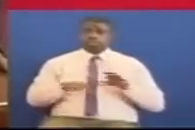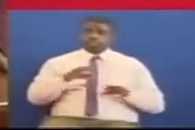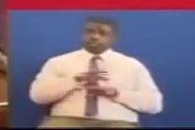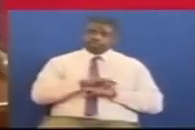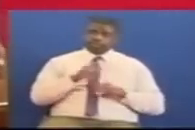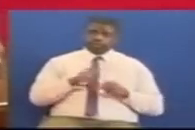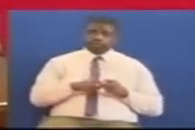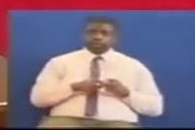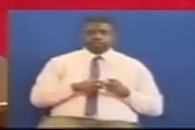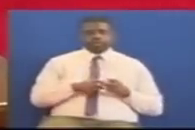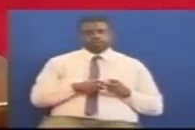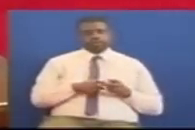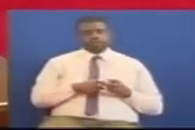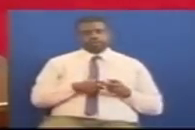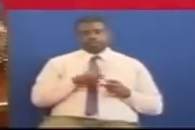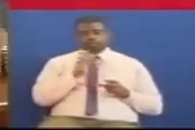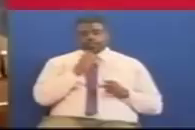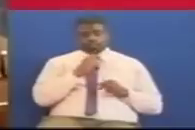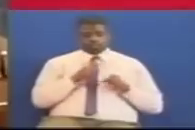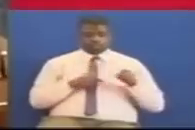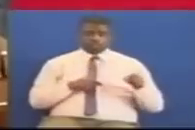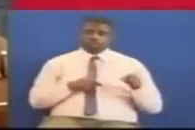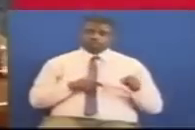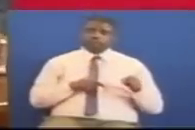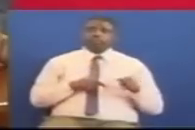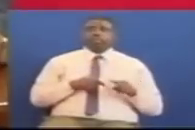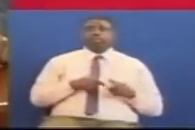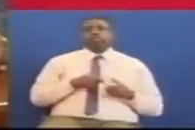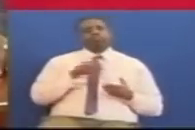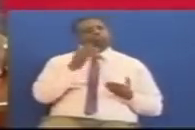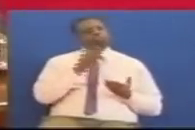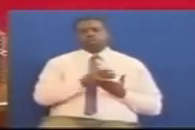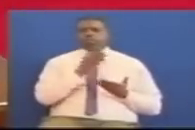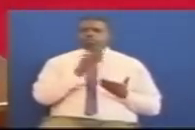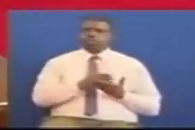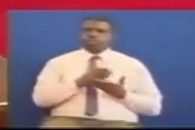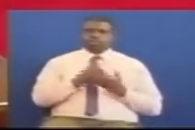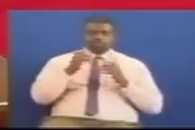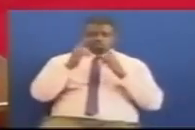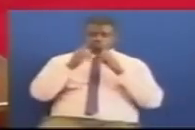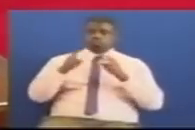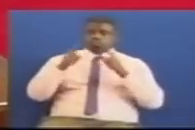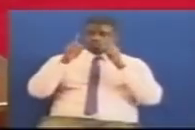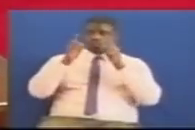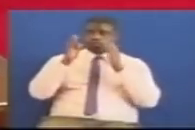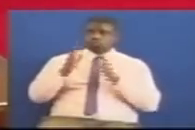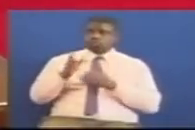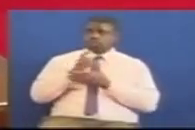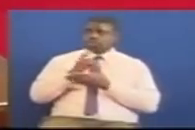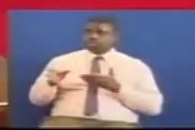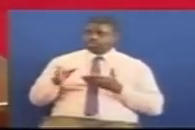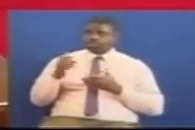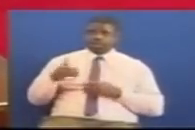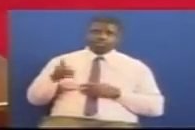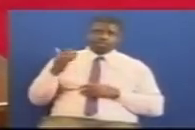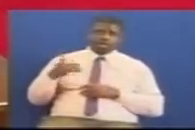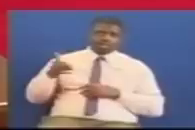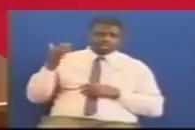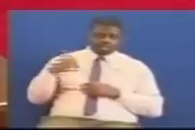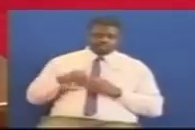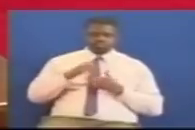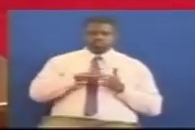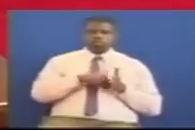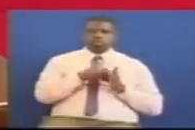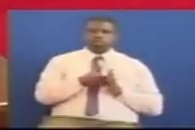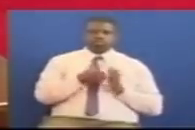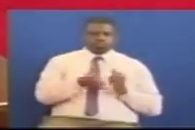mawili ya nyongeza ya mheshimiwa Suza Limo kama ifuatavyo. Mheshimiwa Mwenyekiti, ni kweli kwamba Chuo Kikuu cha Dar es Salaam huko nyuma kilikuwa na mpango ambao ulifanikiwa sana